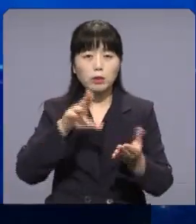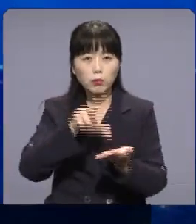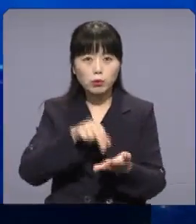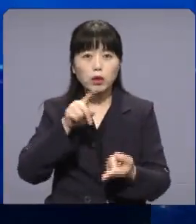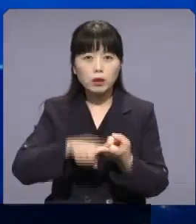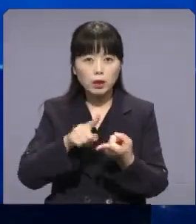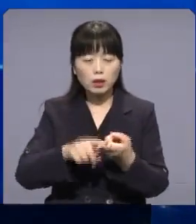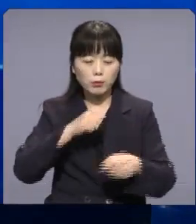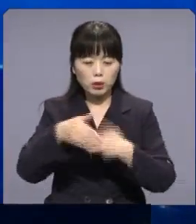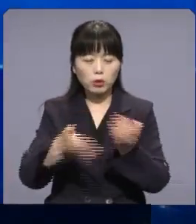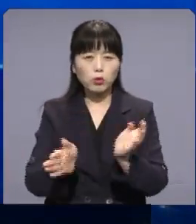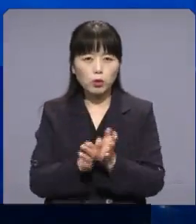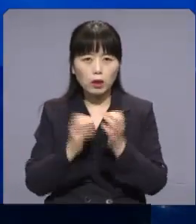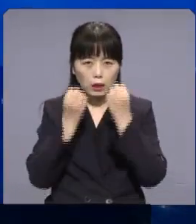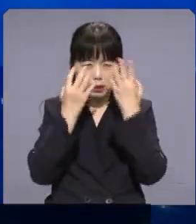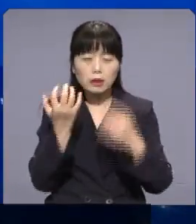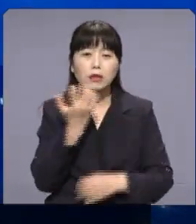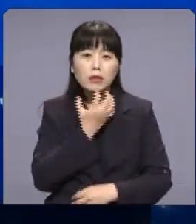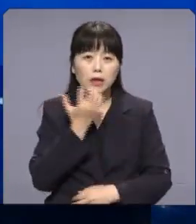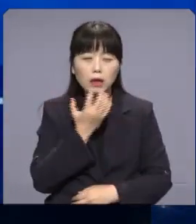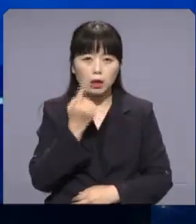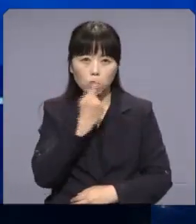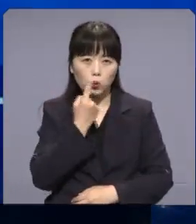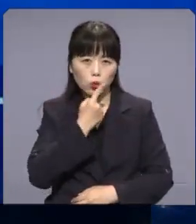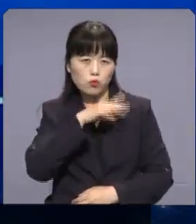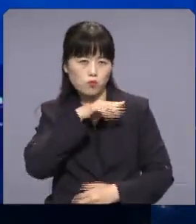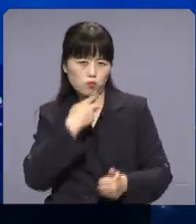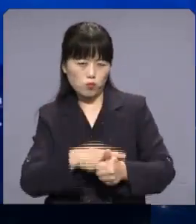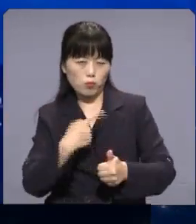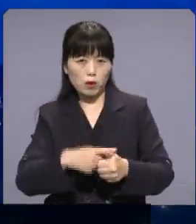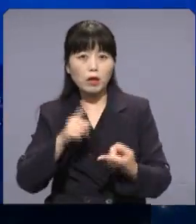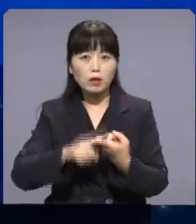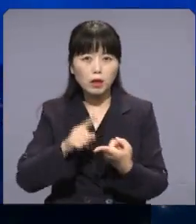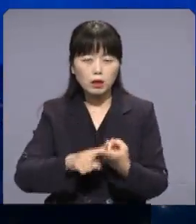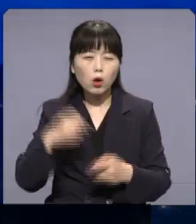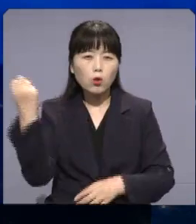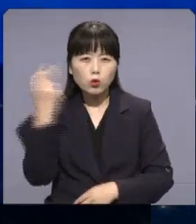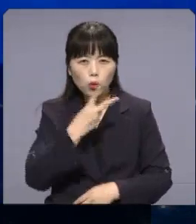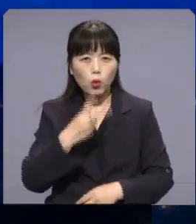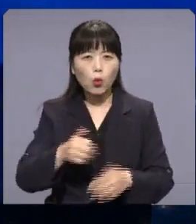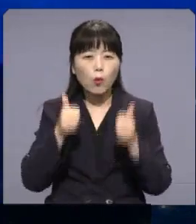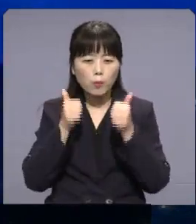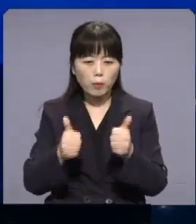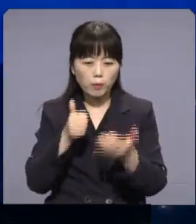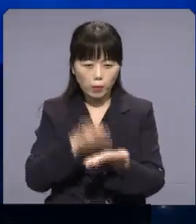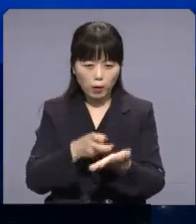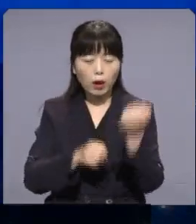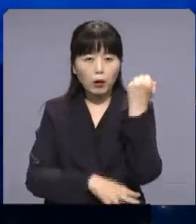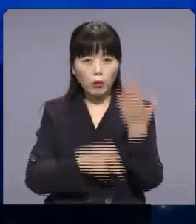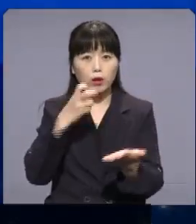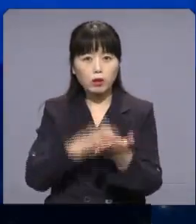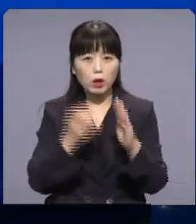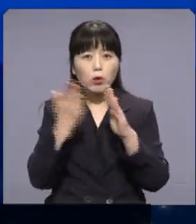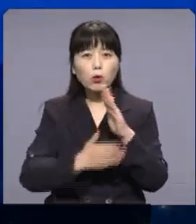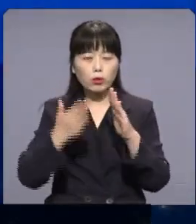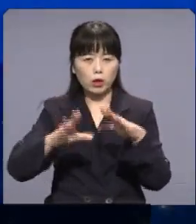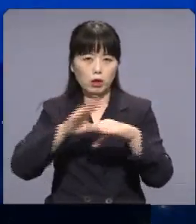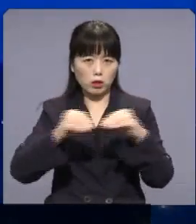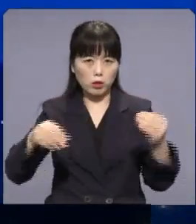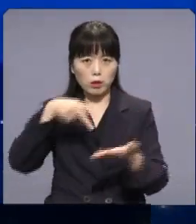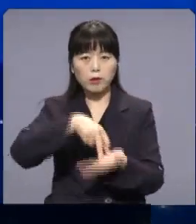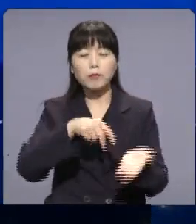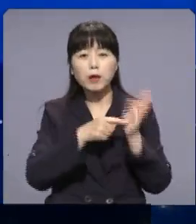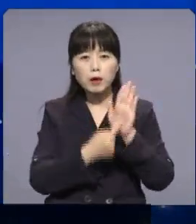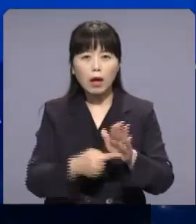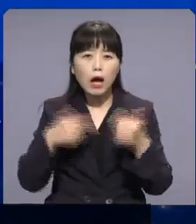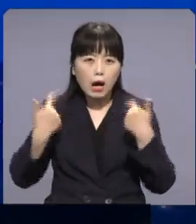대해서 민주당이 신색깔론이다라고 비판한 데 대해서 또다시 법과 원칙에 따라서 공정히 처리하겠다 이 입장을